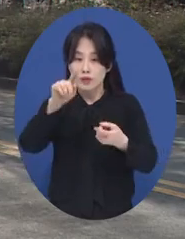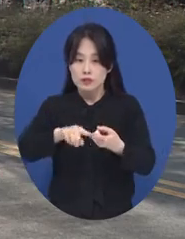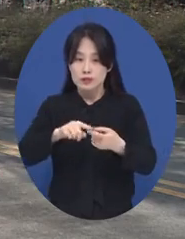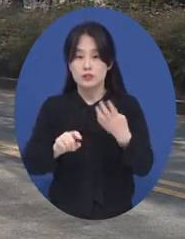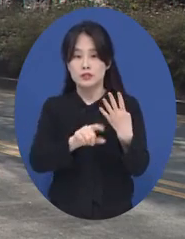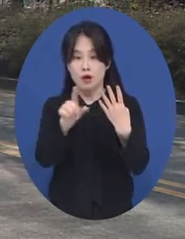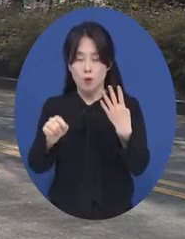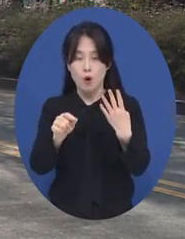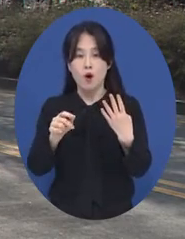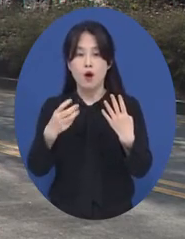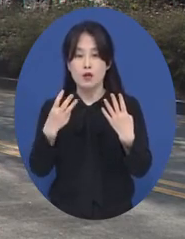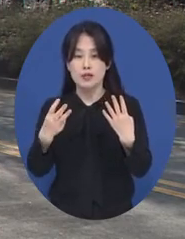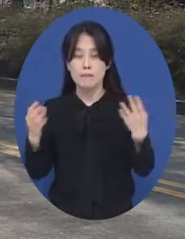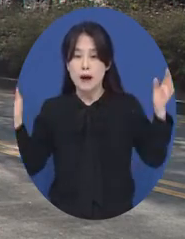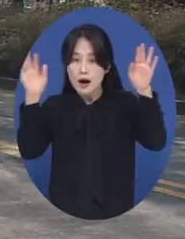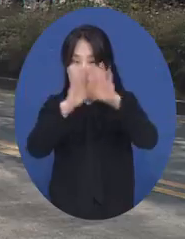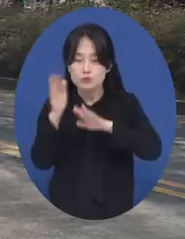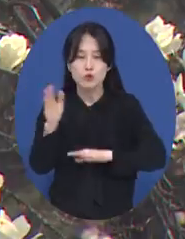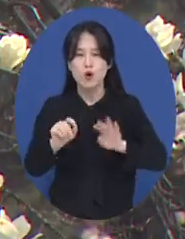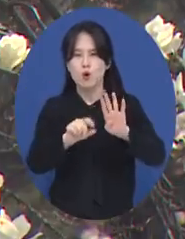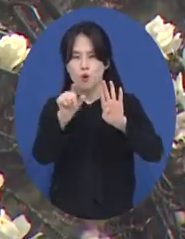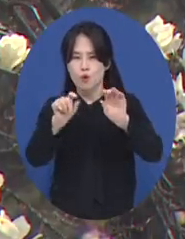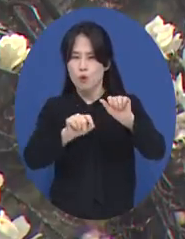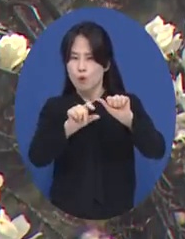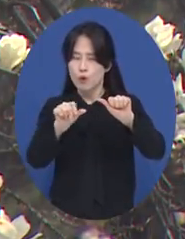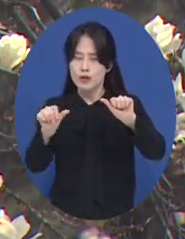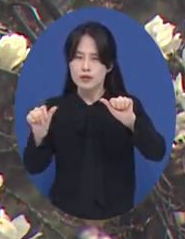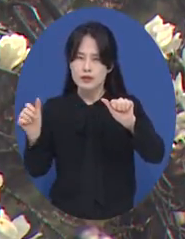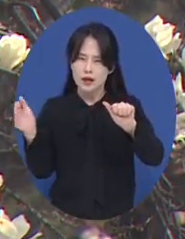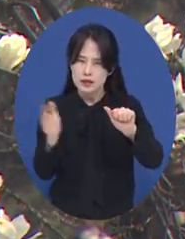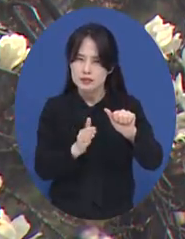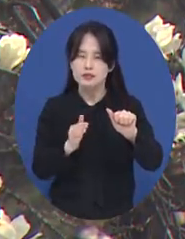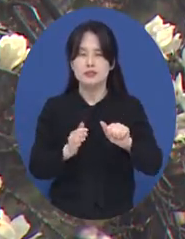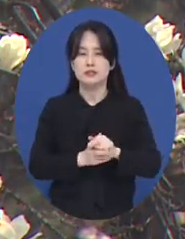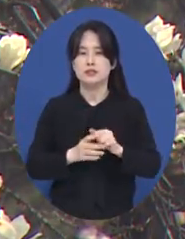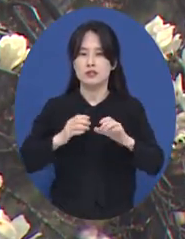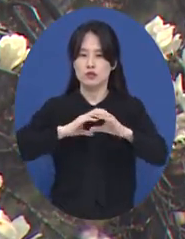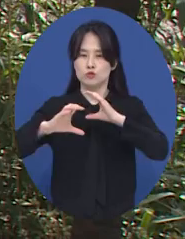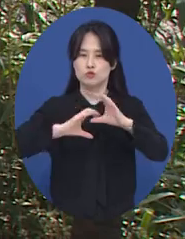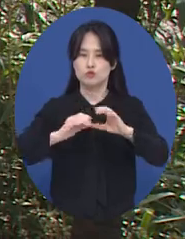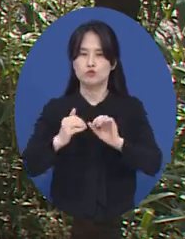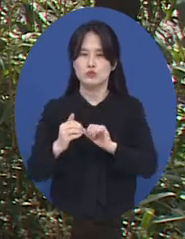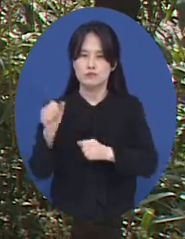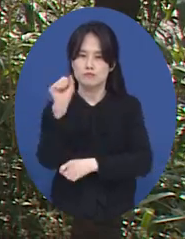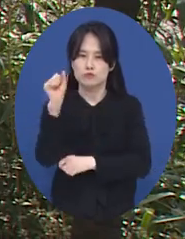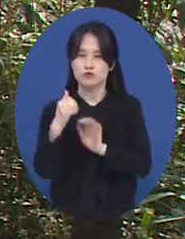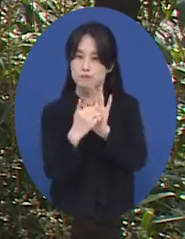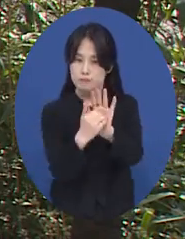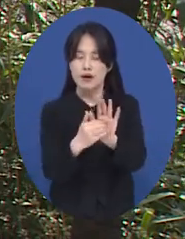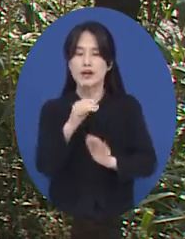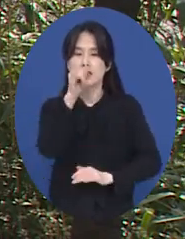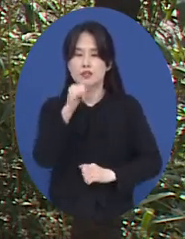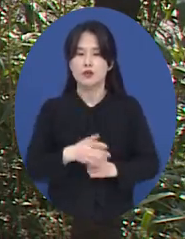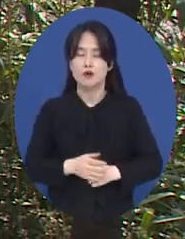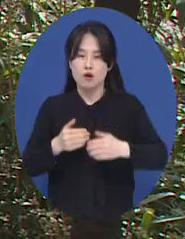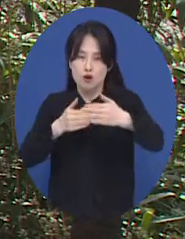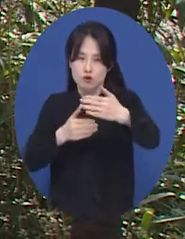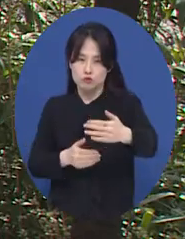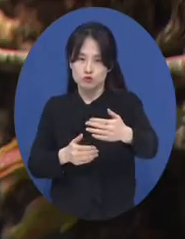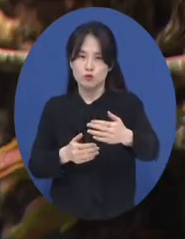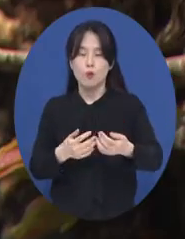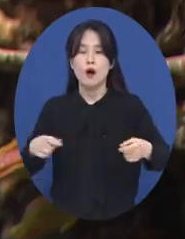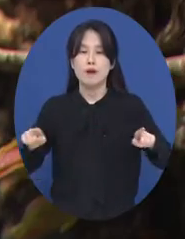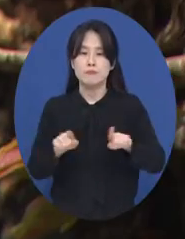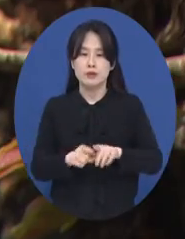4월 3일 밤부터 5일까지 전면적인 차량출입 통제 를 실시합니다 경기도는 물리적 거리 2 비와